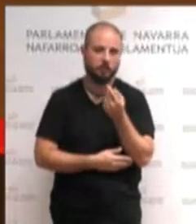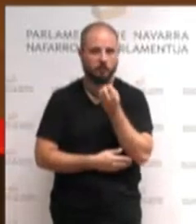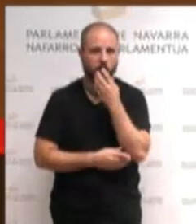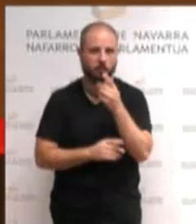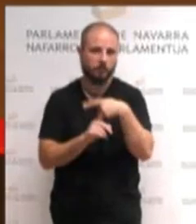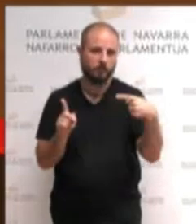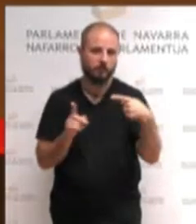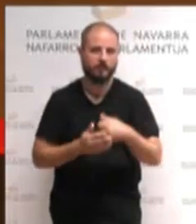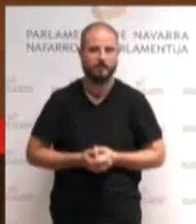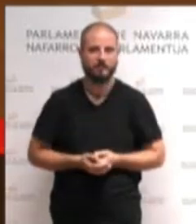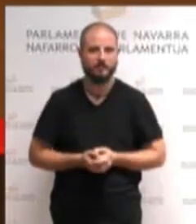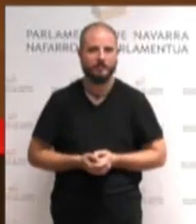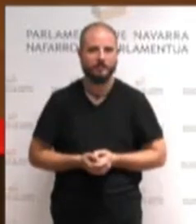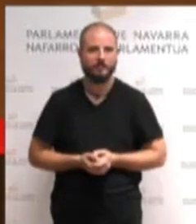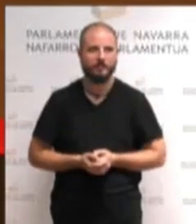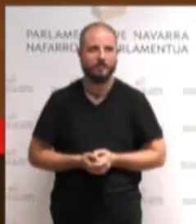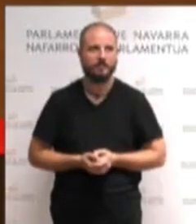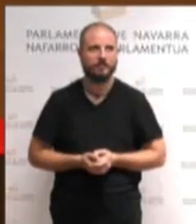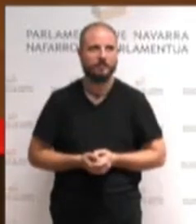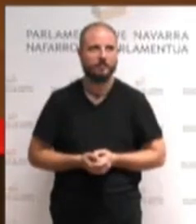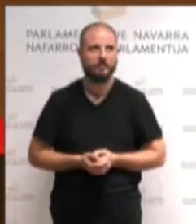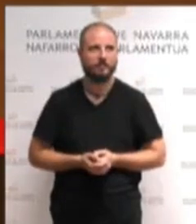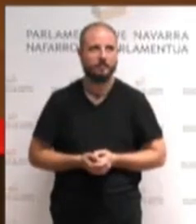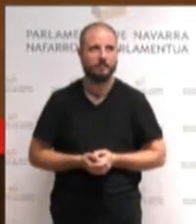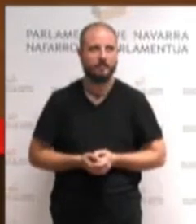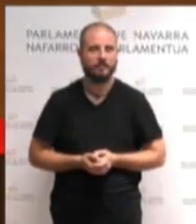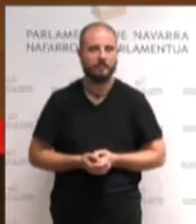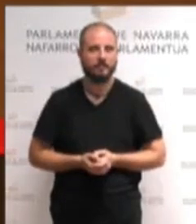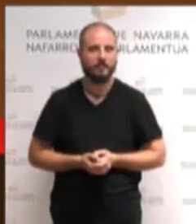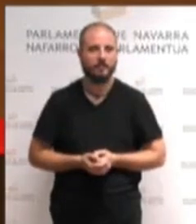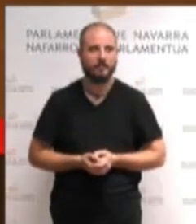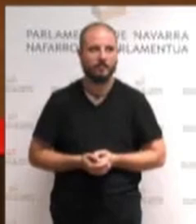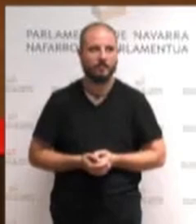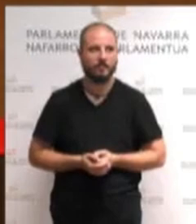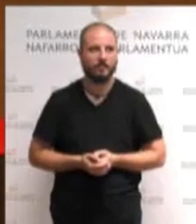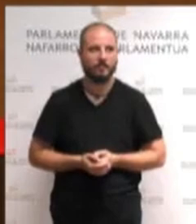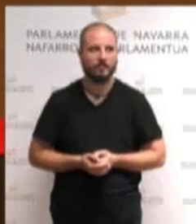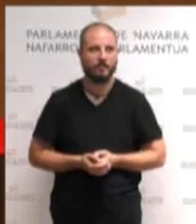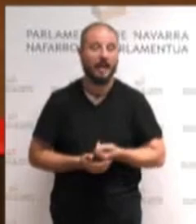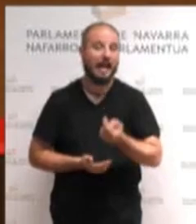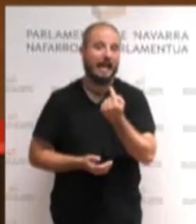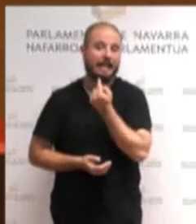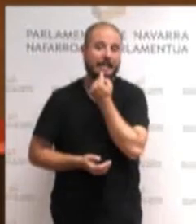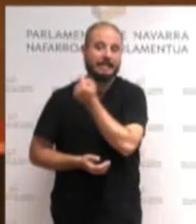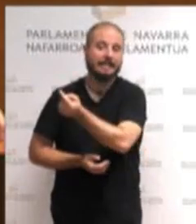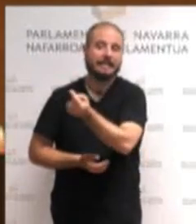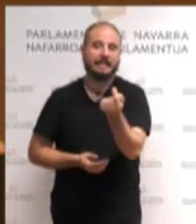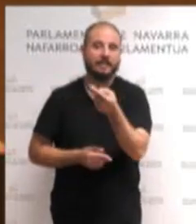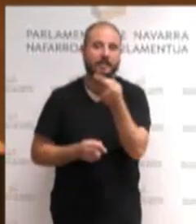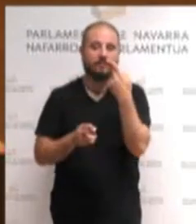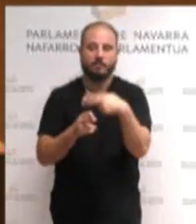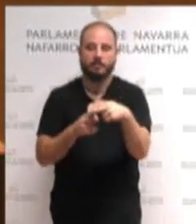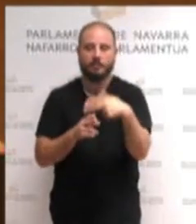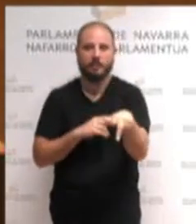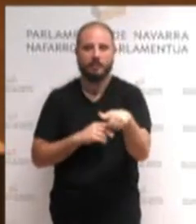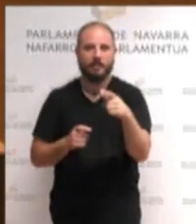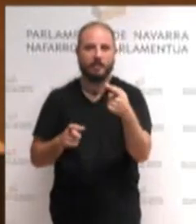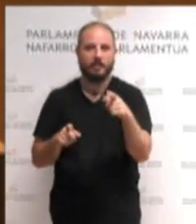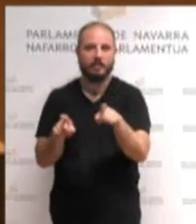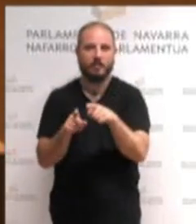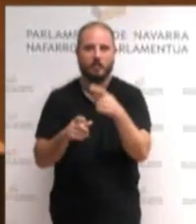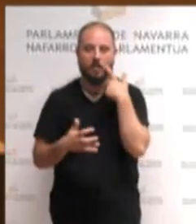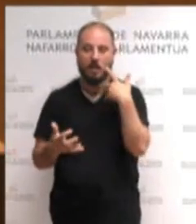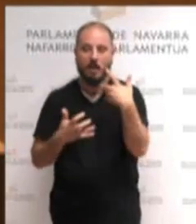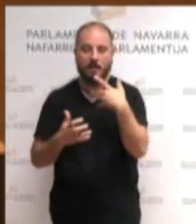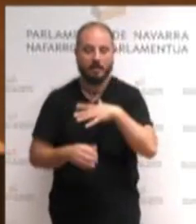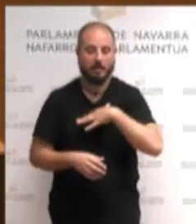Politika posible denaren artea omen da. Eta azkenik, posible izan da gobernu